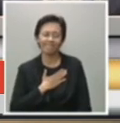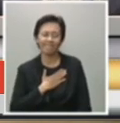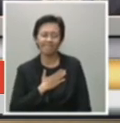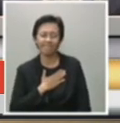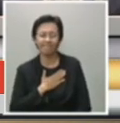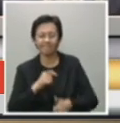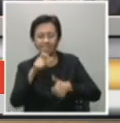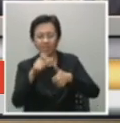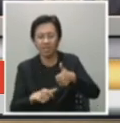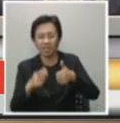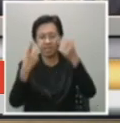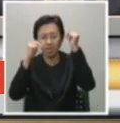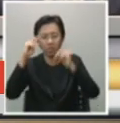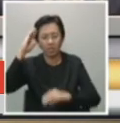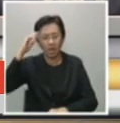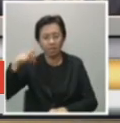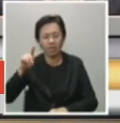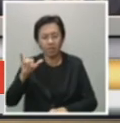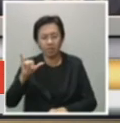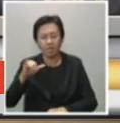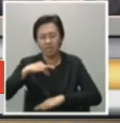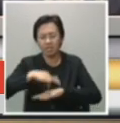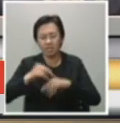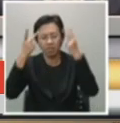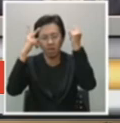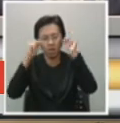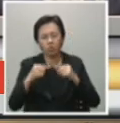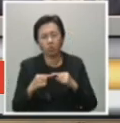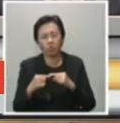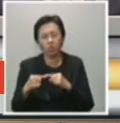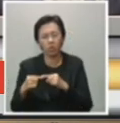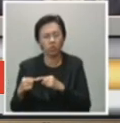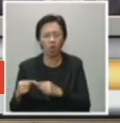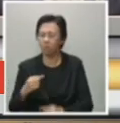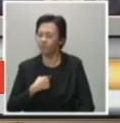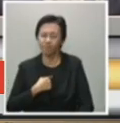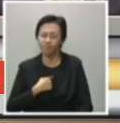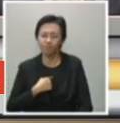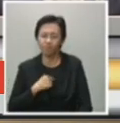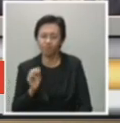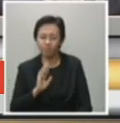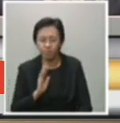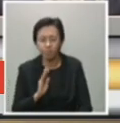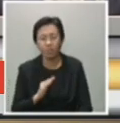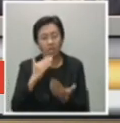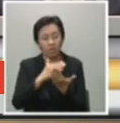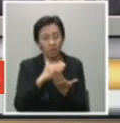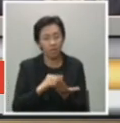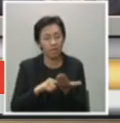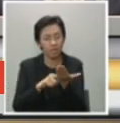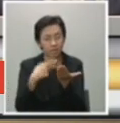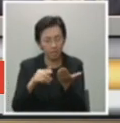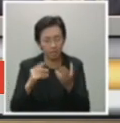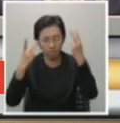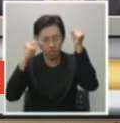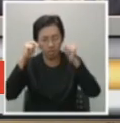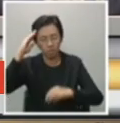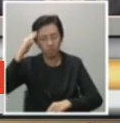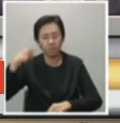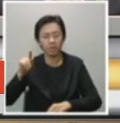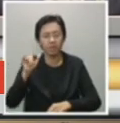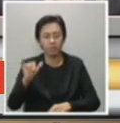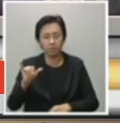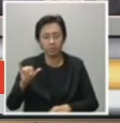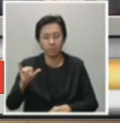ทธ์จันทร์โอชาดำรงตำแหน่งนายกรัฐมนตรีต่อไปได้ตามยติที่ระบุว่าพลเอกประยุทธ์จันทร์โอช